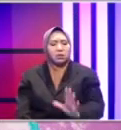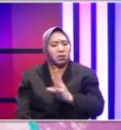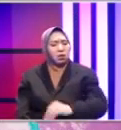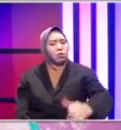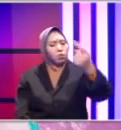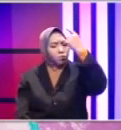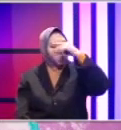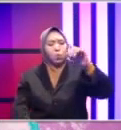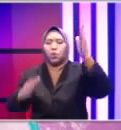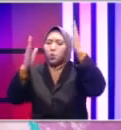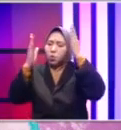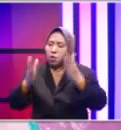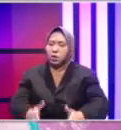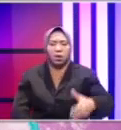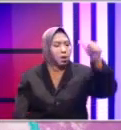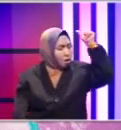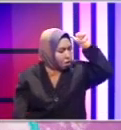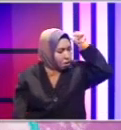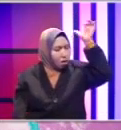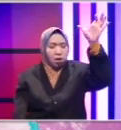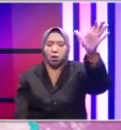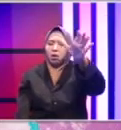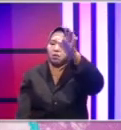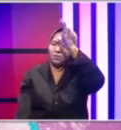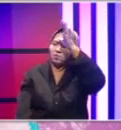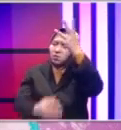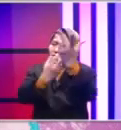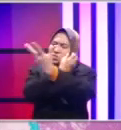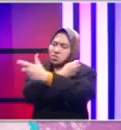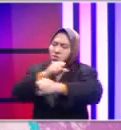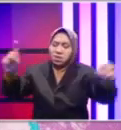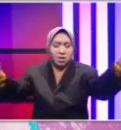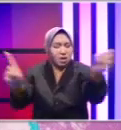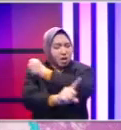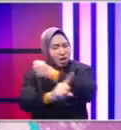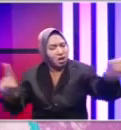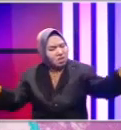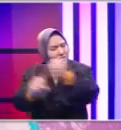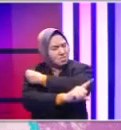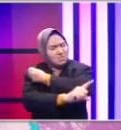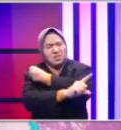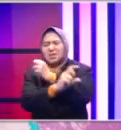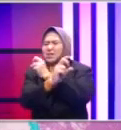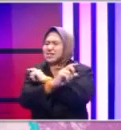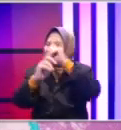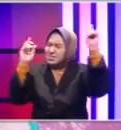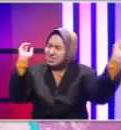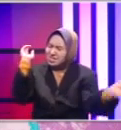waiyyaaka virina azabun elif